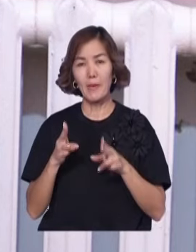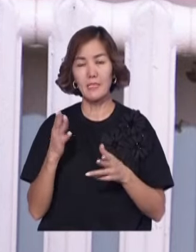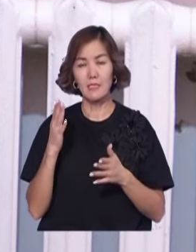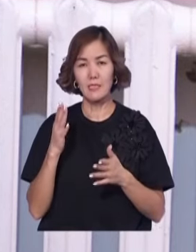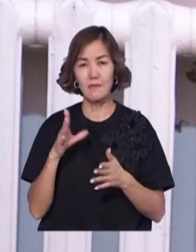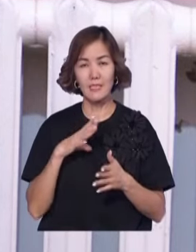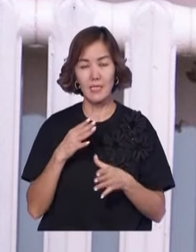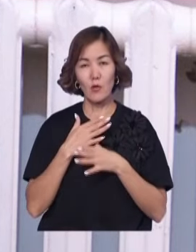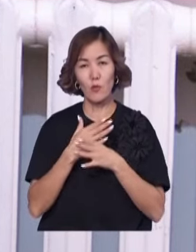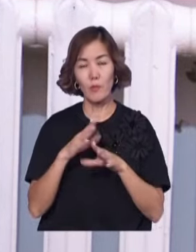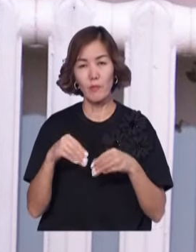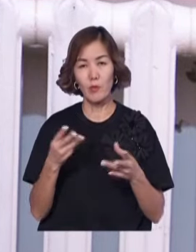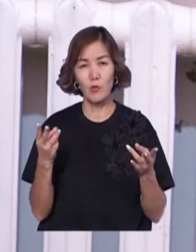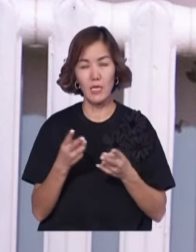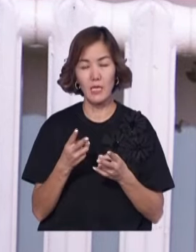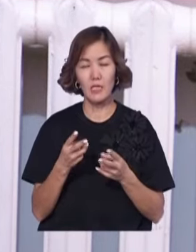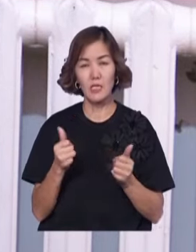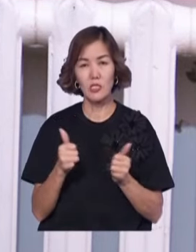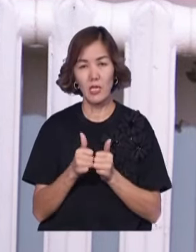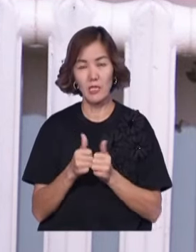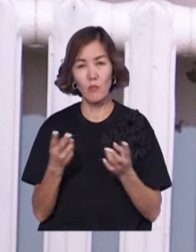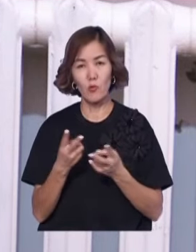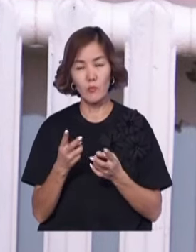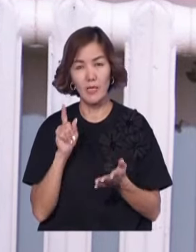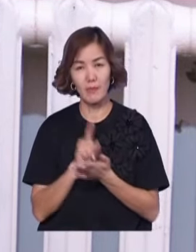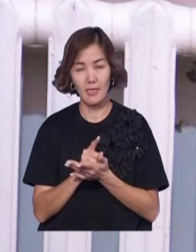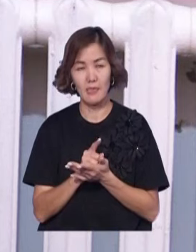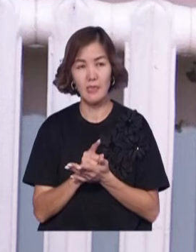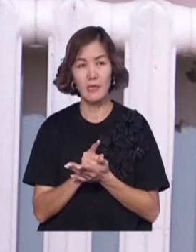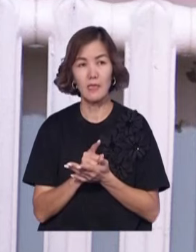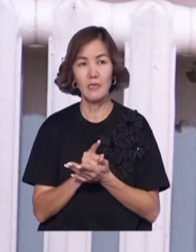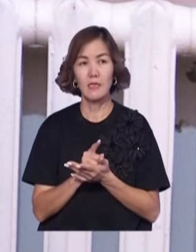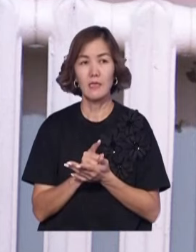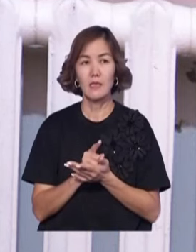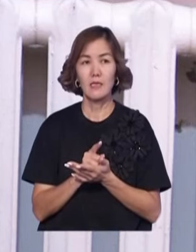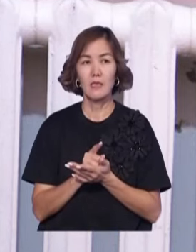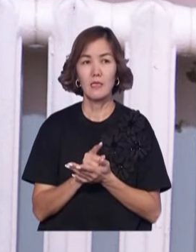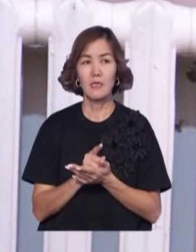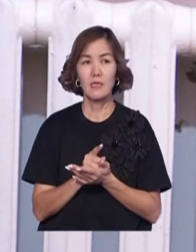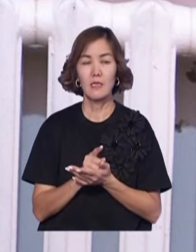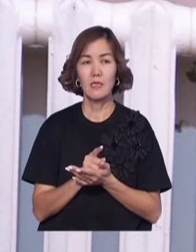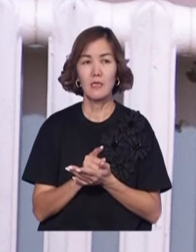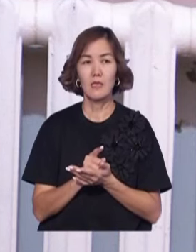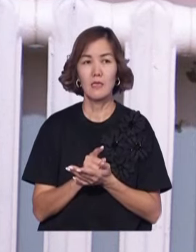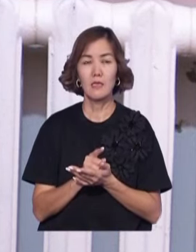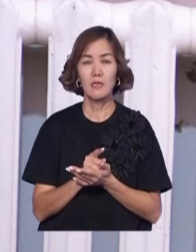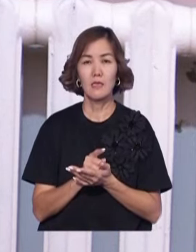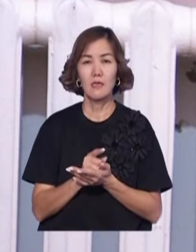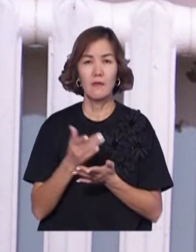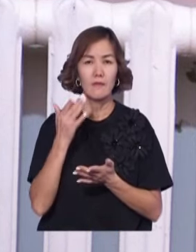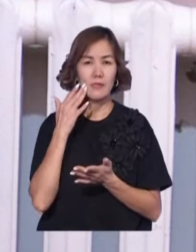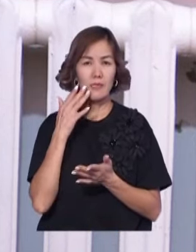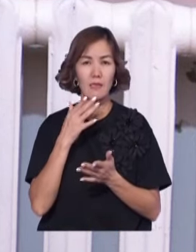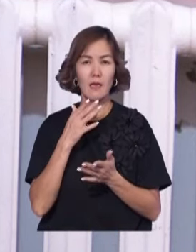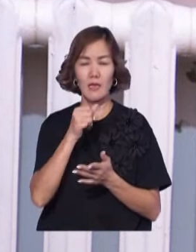бірінші көмек қолын созып қасынан табылатын біз боламыз. Алыста шалғайда жатқан науқас болсын, қандай жағдайда, қыс кезі